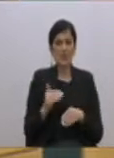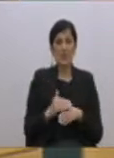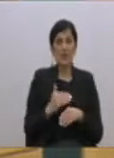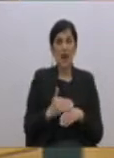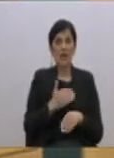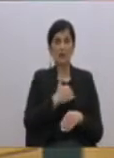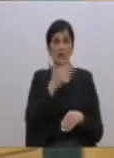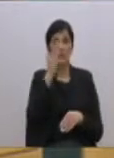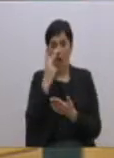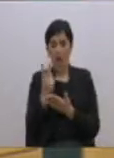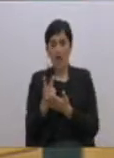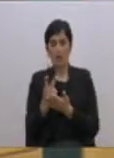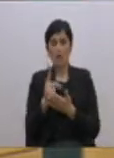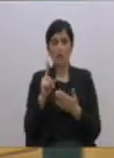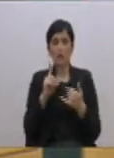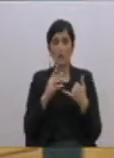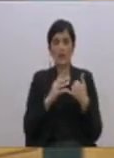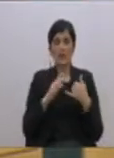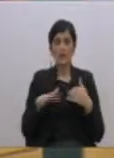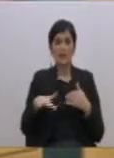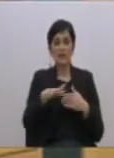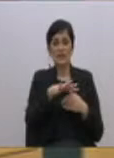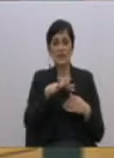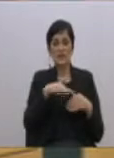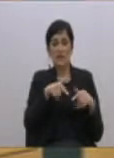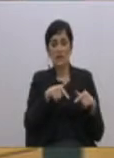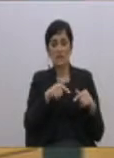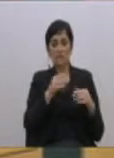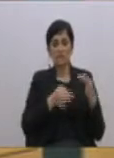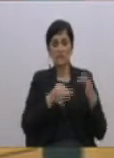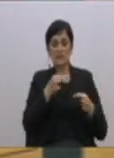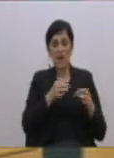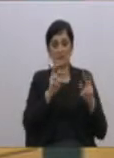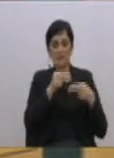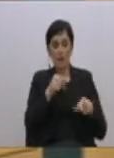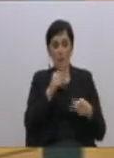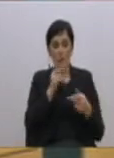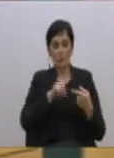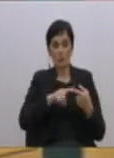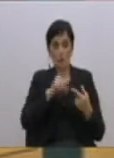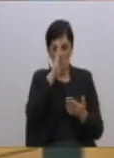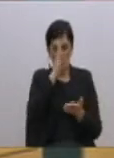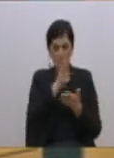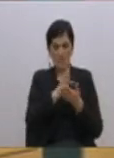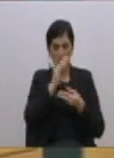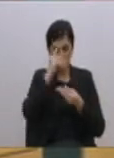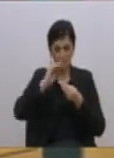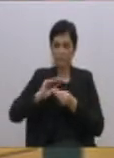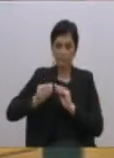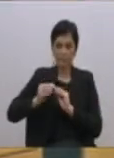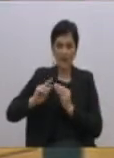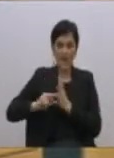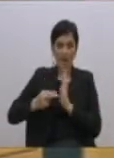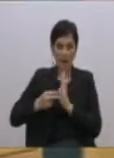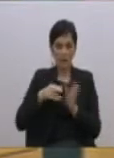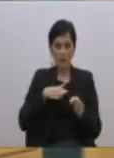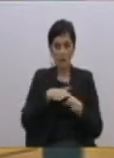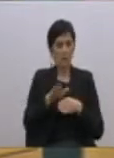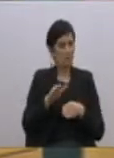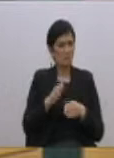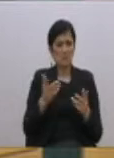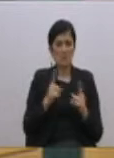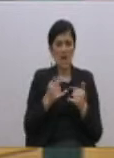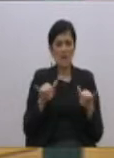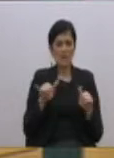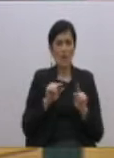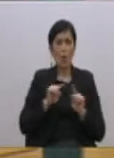კეთილსაიმედოდ ეჩვენებათ, როგორც ჩანს, ნია სამართლოს თემასთან დაკავშირებით, რომ აი ეს პირდაპირ თქვათ მზაკრული გეგმა სისრულეში მოიყვანო. რა ოპოზიცია სრულად